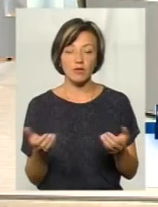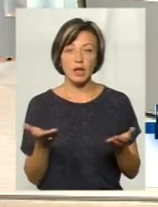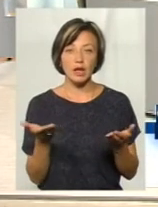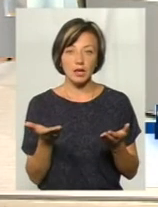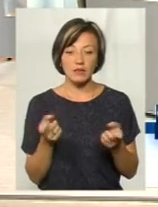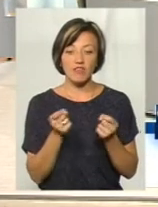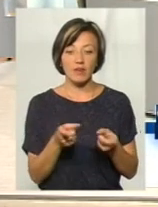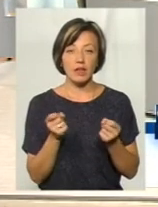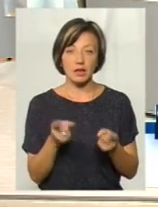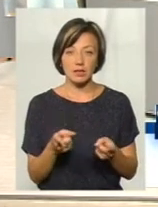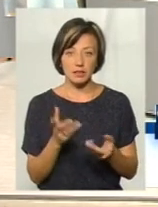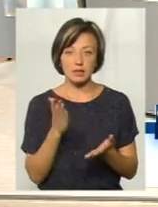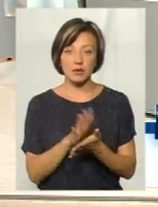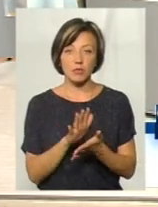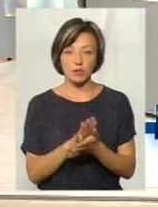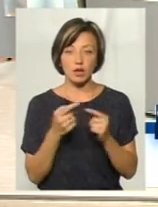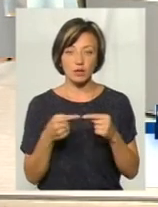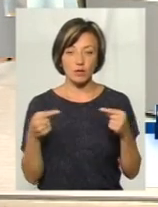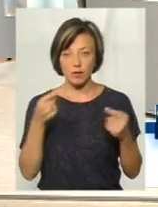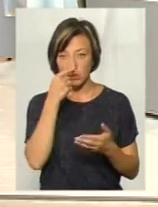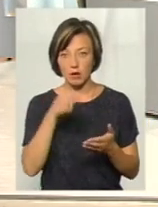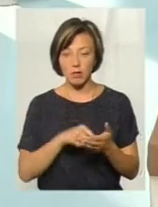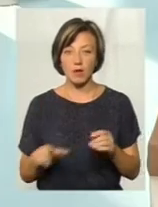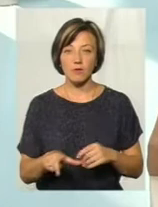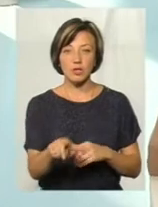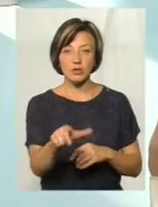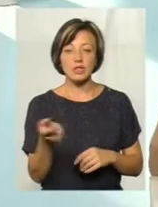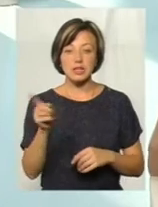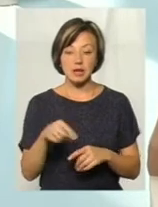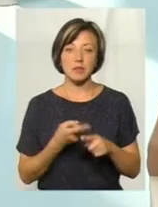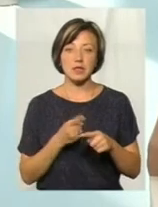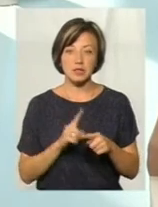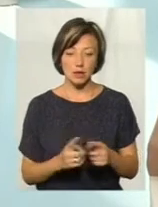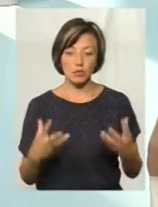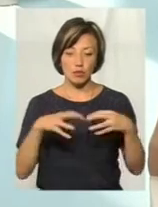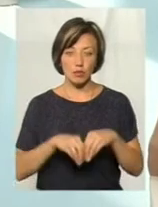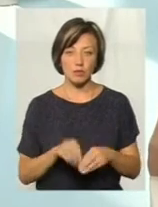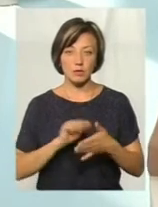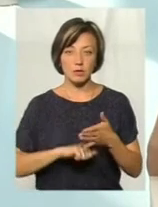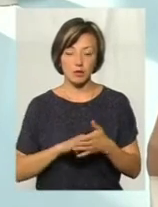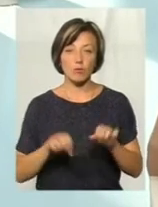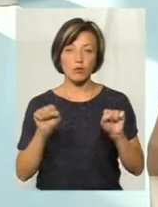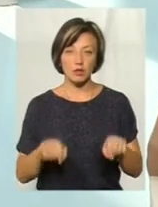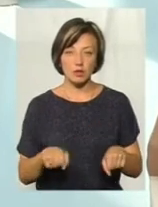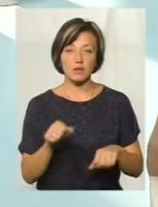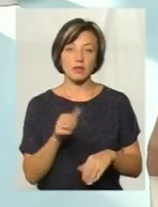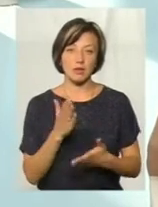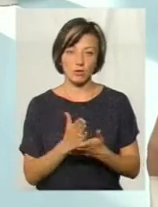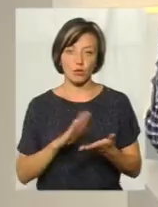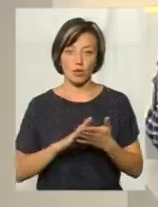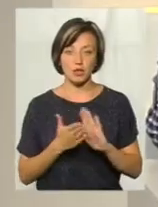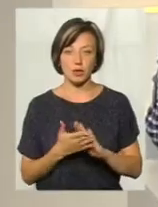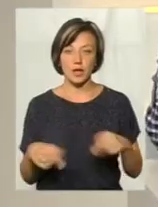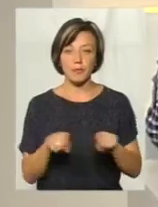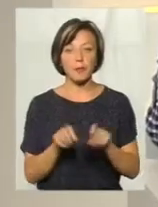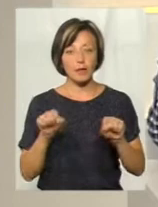викиди скиди забруднюючих речовин з них потрапляли у річку. Саме ця сукупність факторів і, ймовірно, призводить до такої ситуації. Тобто,